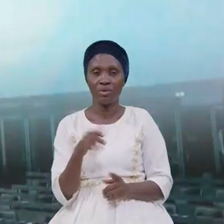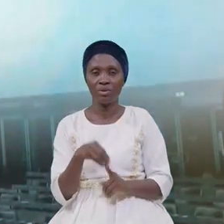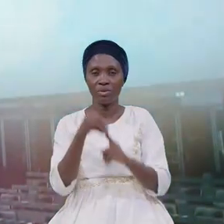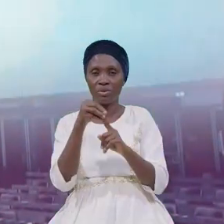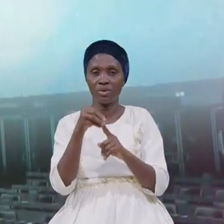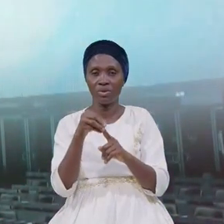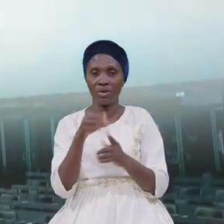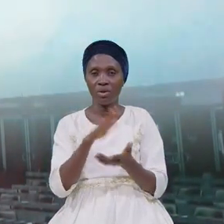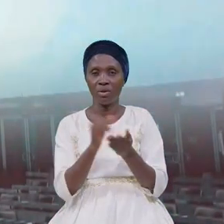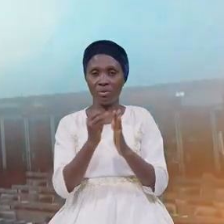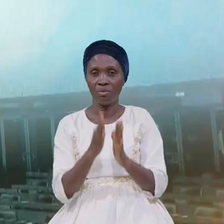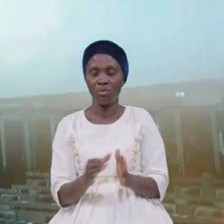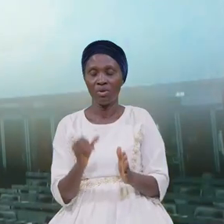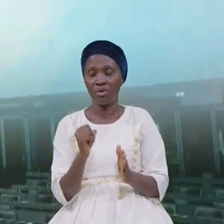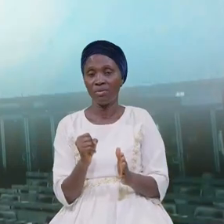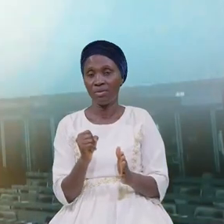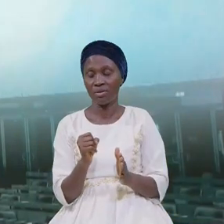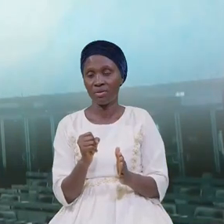un banquet spécial